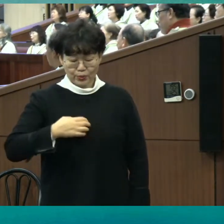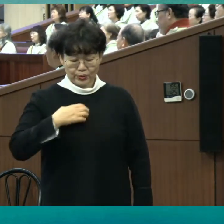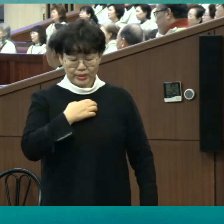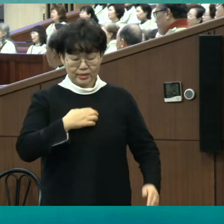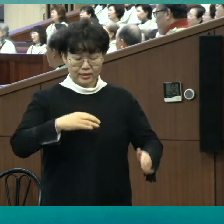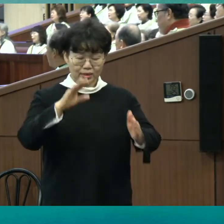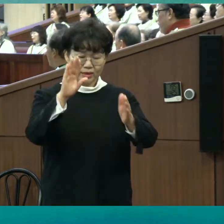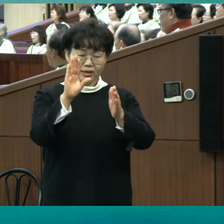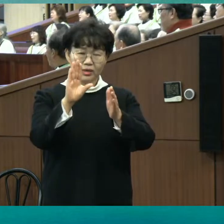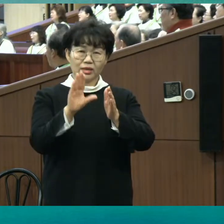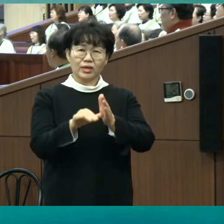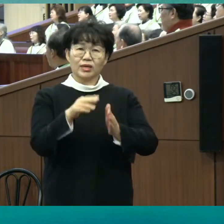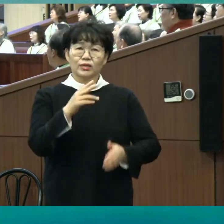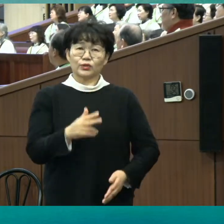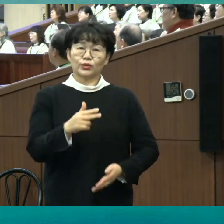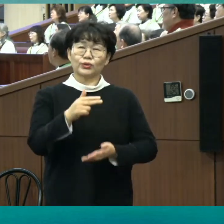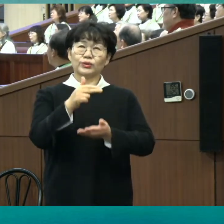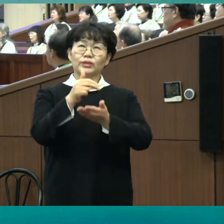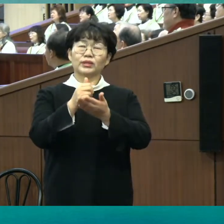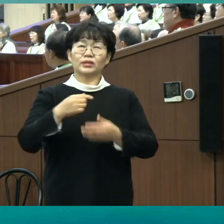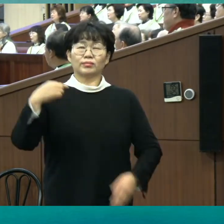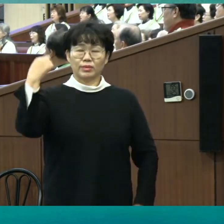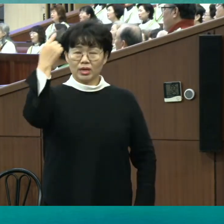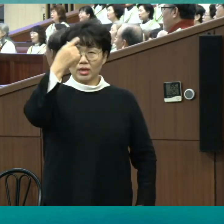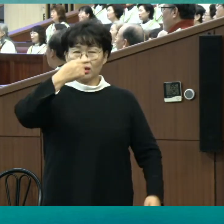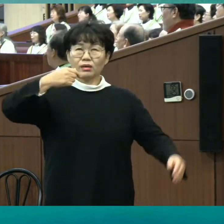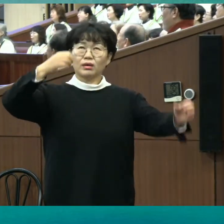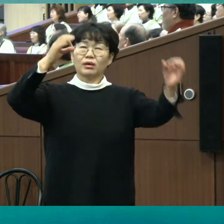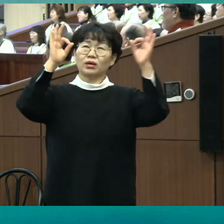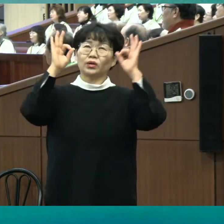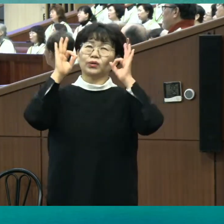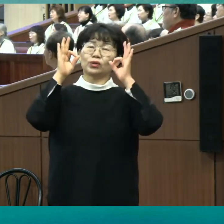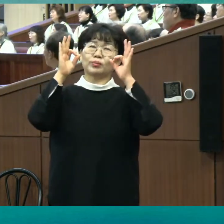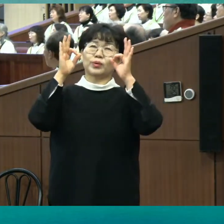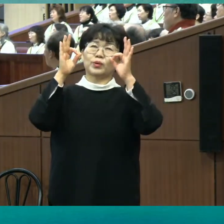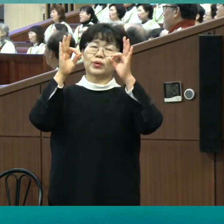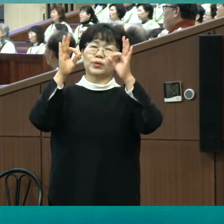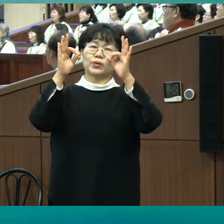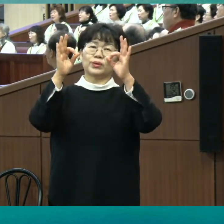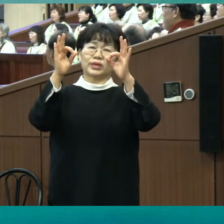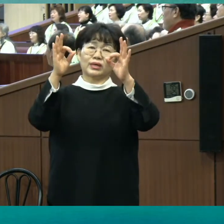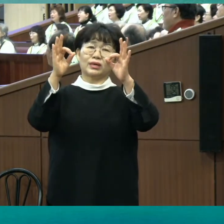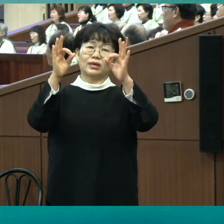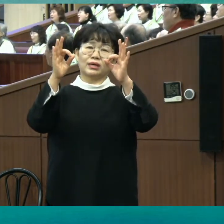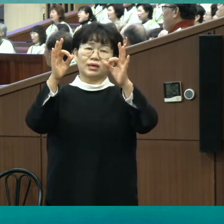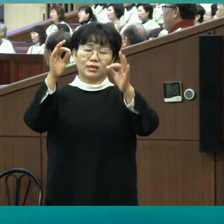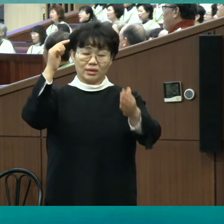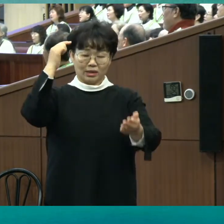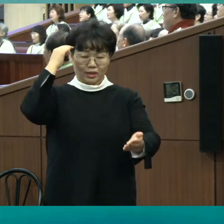괴로울 때 주님의 얼굴 보라.